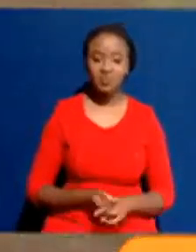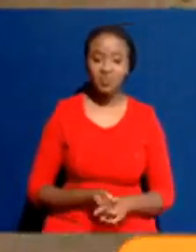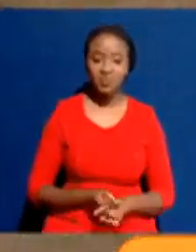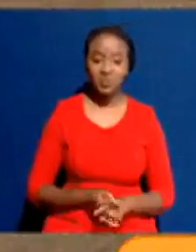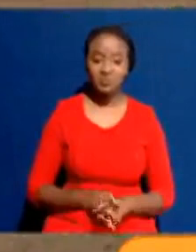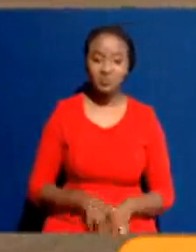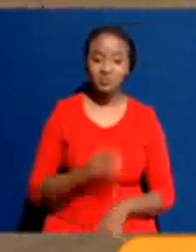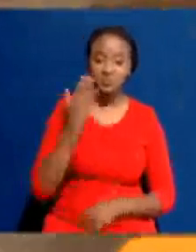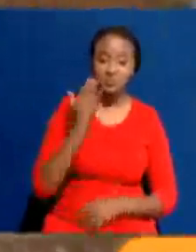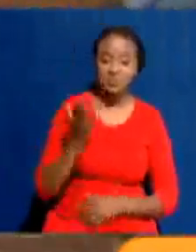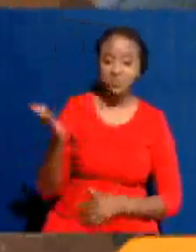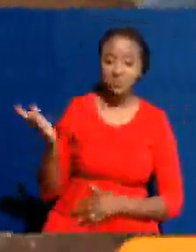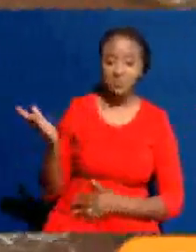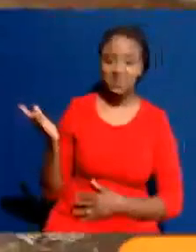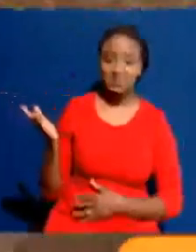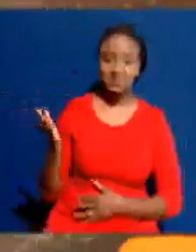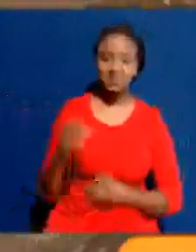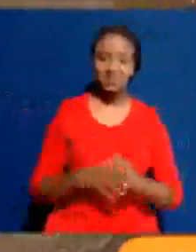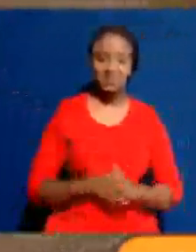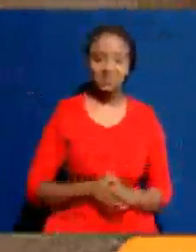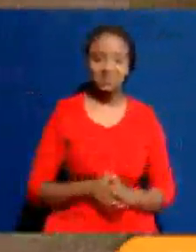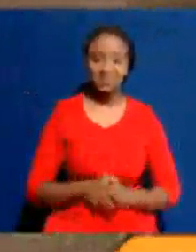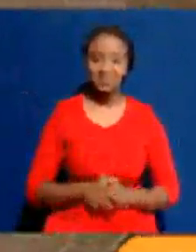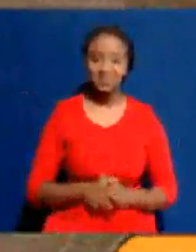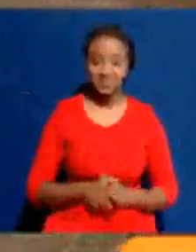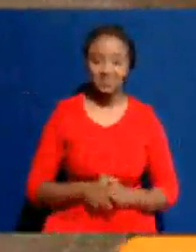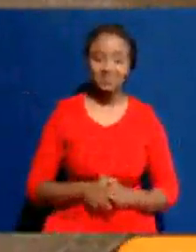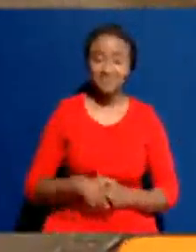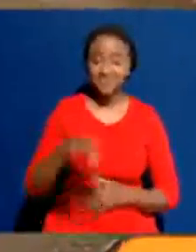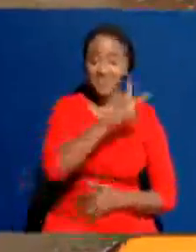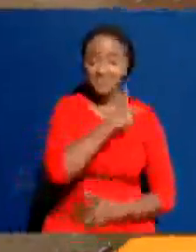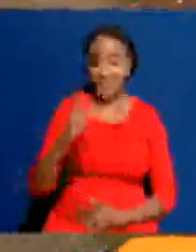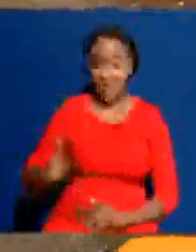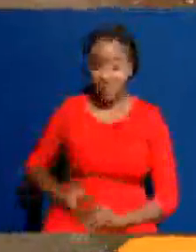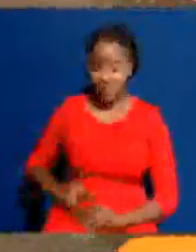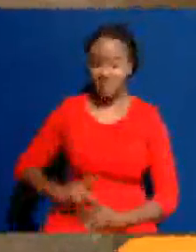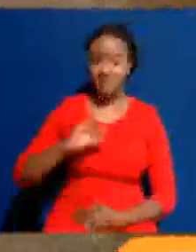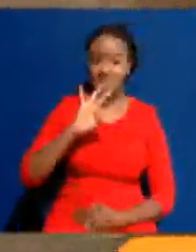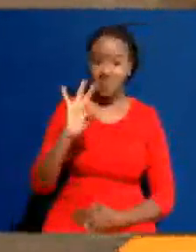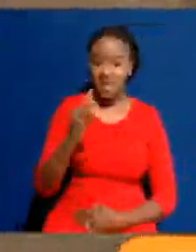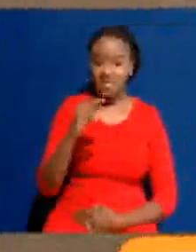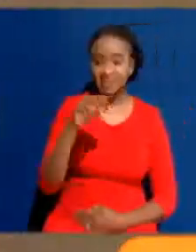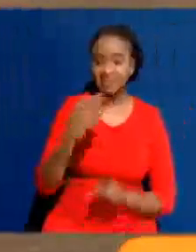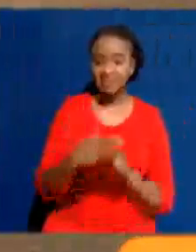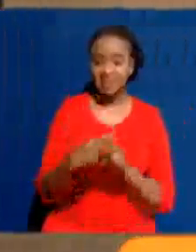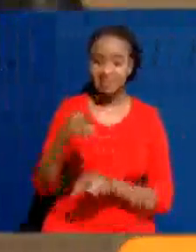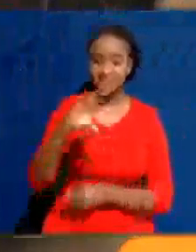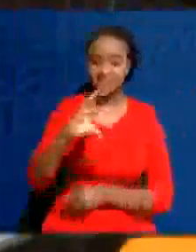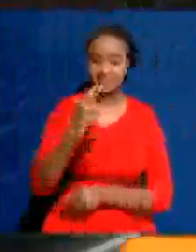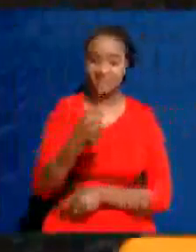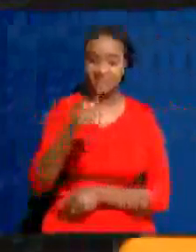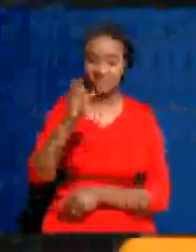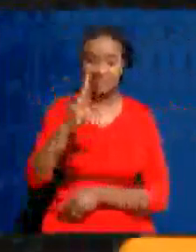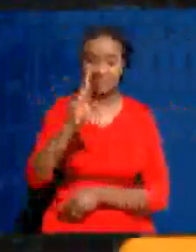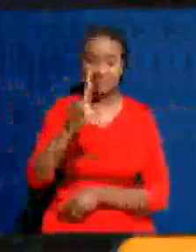Mfalme wa Uingereza Charles III aliendeleza ziara yake humu jijini Nairobi